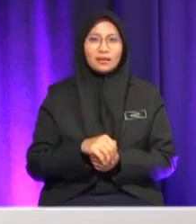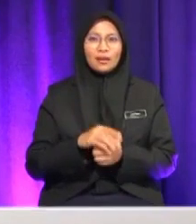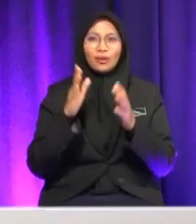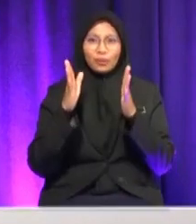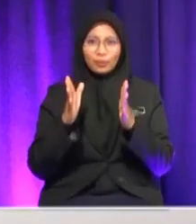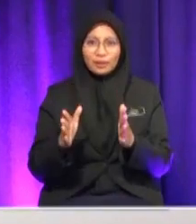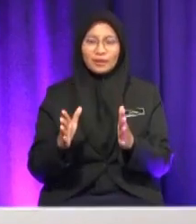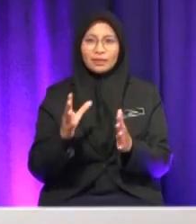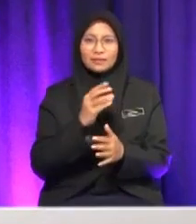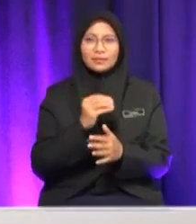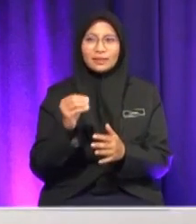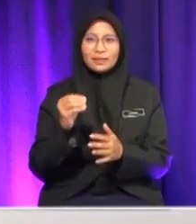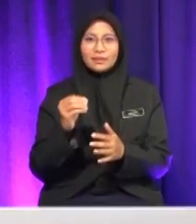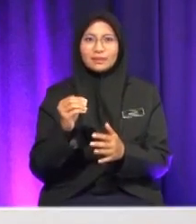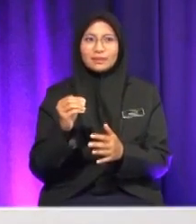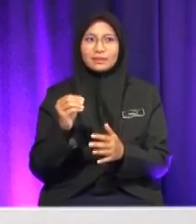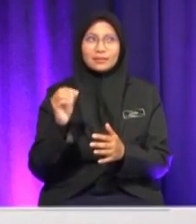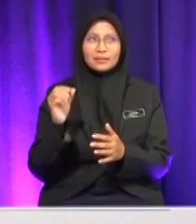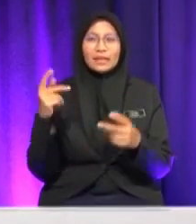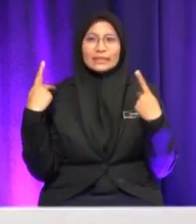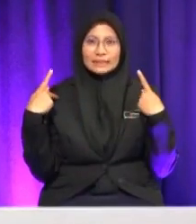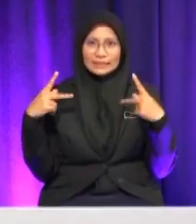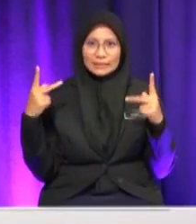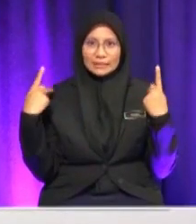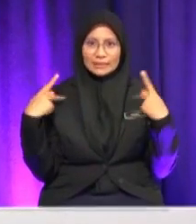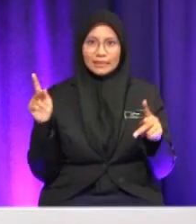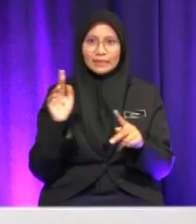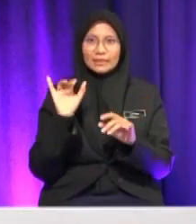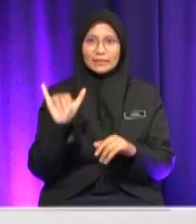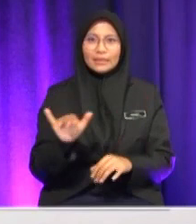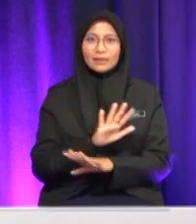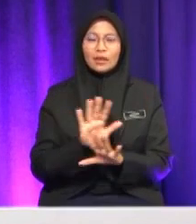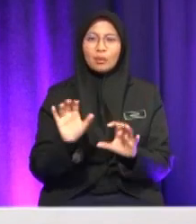yang diisytiharkan mahkamah tidak lagi mampu membayar hutang.